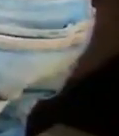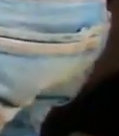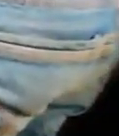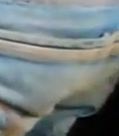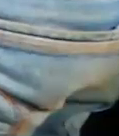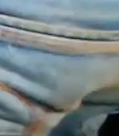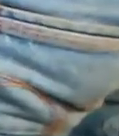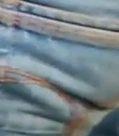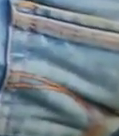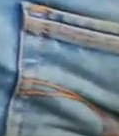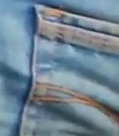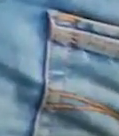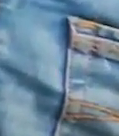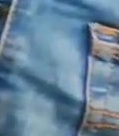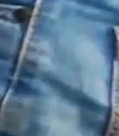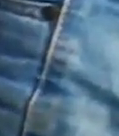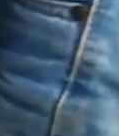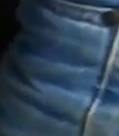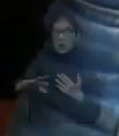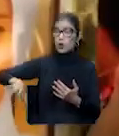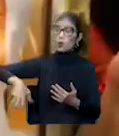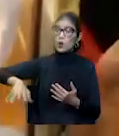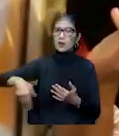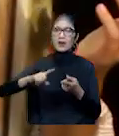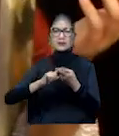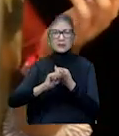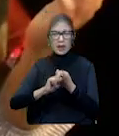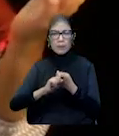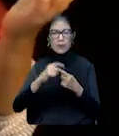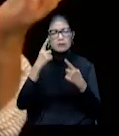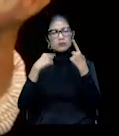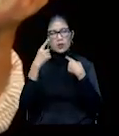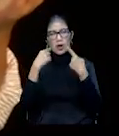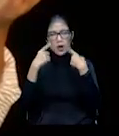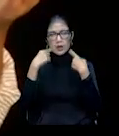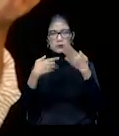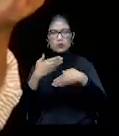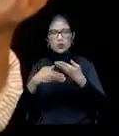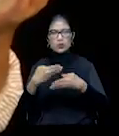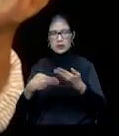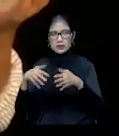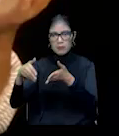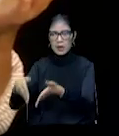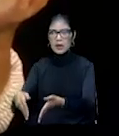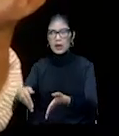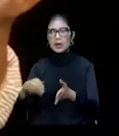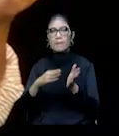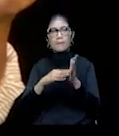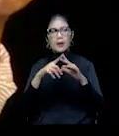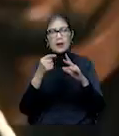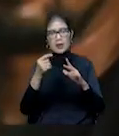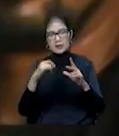Tangis duka dan lantunan doa dari keluarga dan kerabat mengiringi proses pemakaman Marissa Haque di TPU Tanah